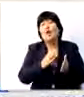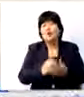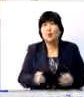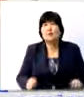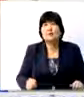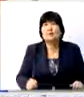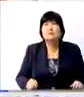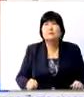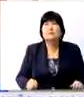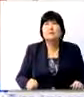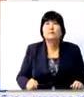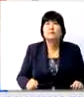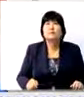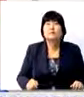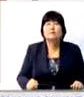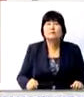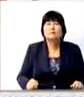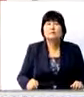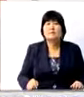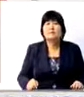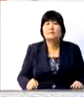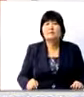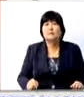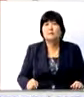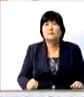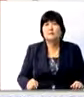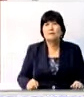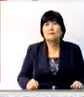отыр. Әкімжан Жолтаев, Талғат Сыдықов, Төреғанқожа Ахметов, Қызылорда телеарнасы, Сырдария ауданынан.